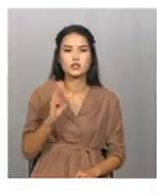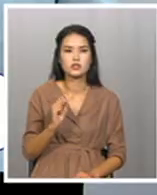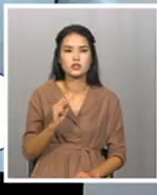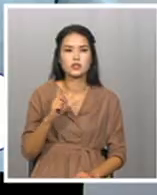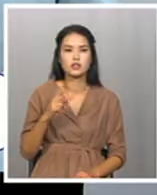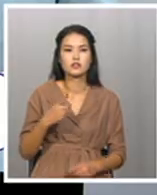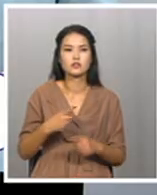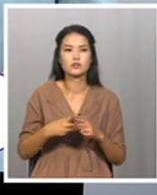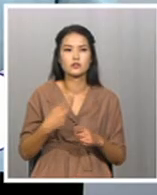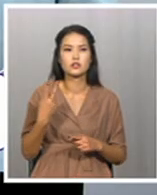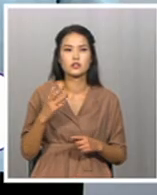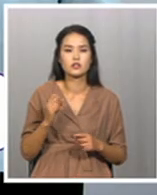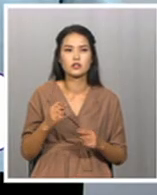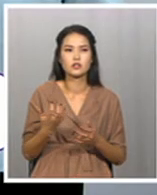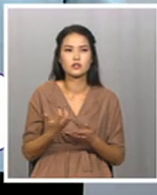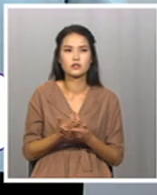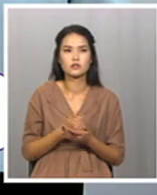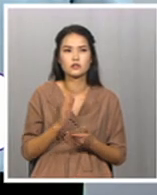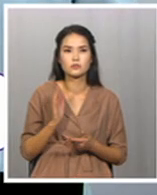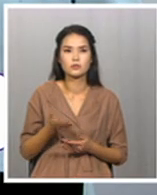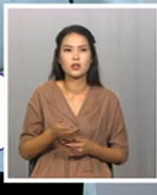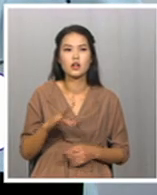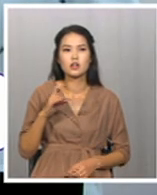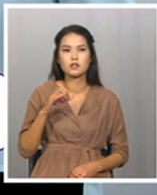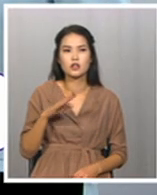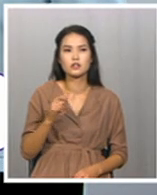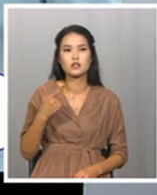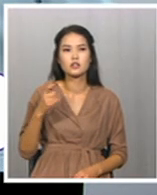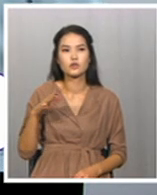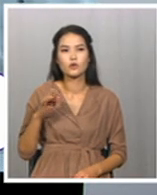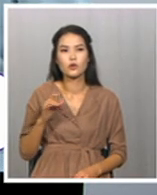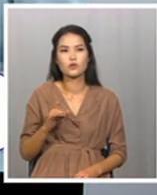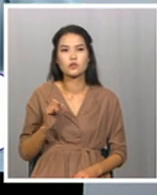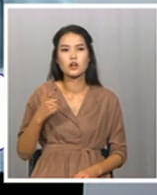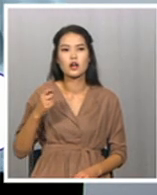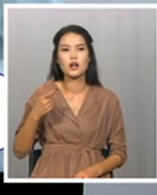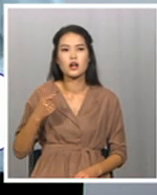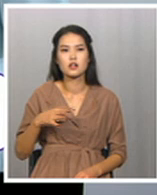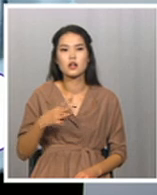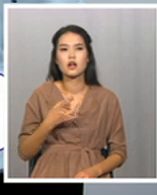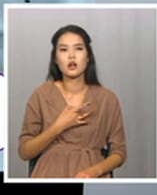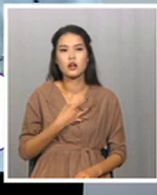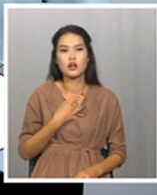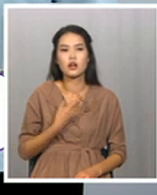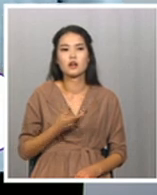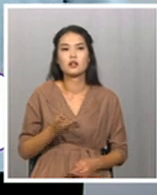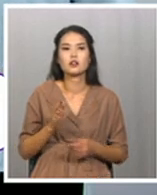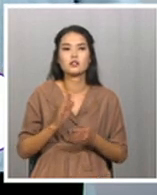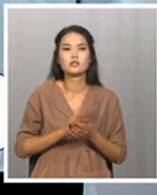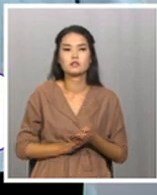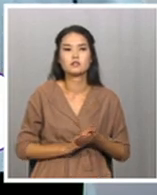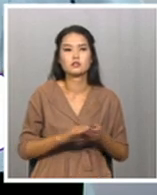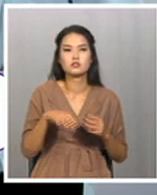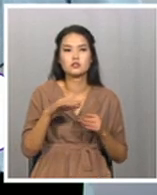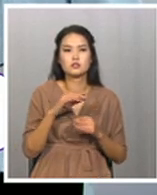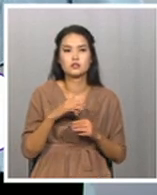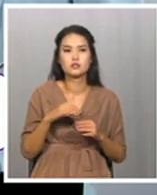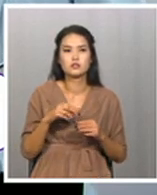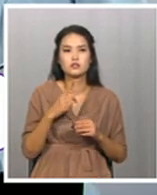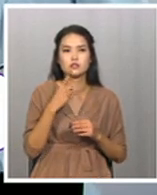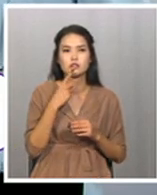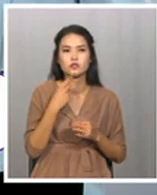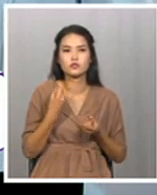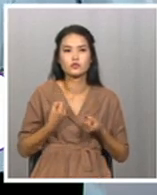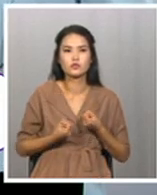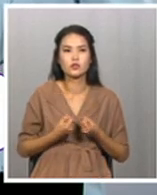түзеді. Натрий және калий гидроксидтері ақ түсті ылғал тартқыш қатты заттар.